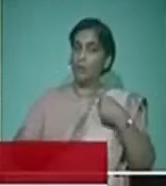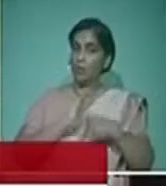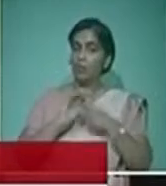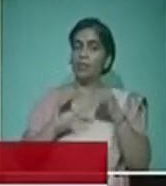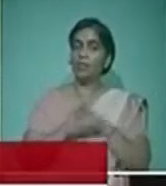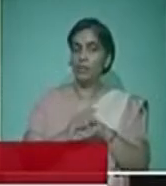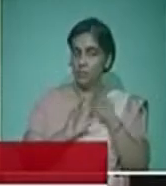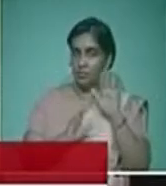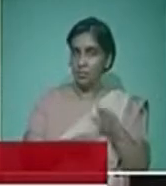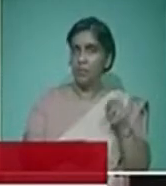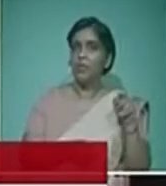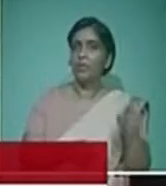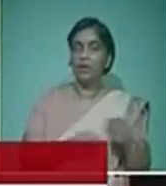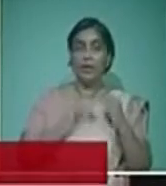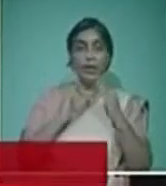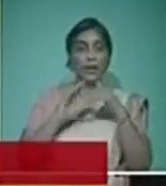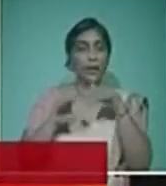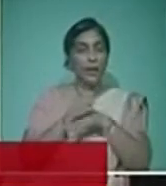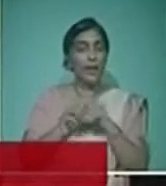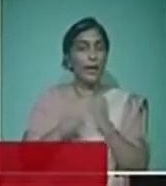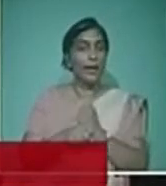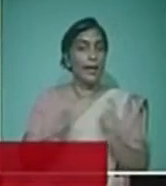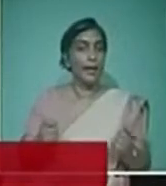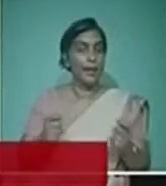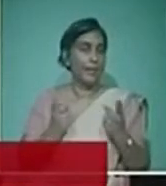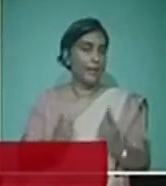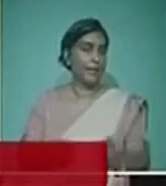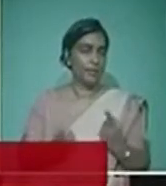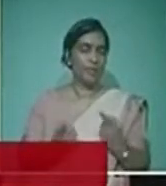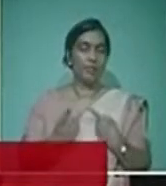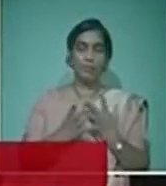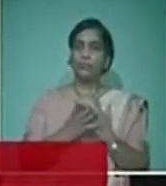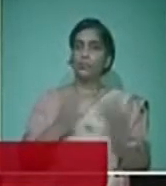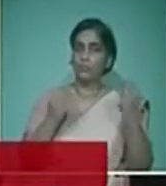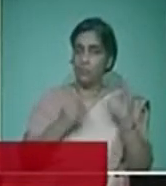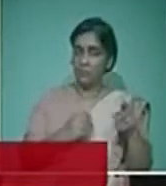උද්ගත වී තිබෙන ගෘහස්ත ගෑස් හිඟතාවය මගහරවා ගැනීමට කඩිනම්